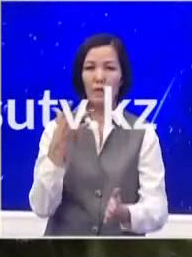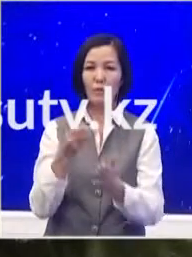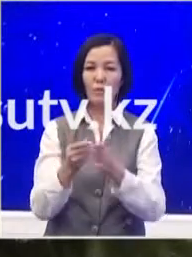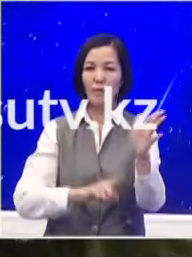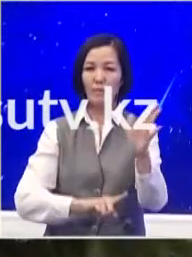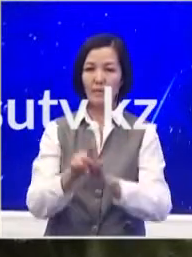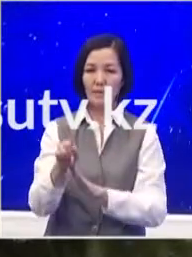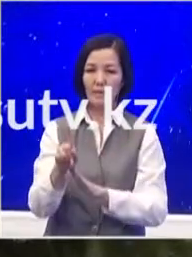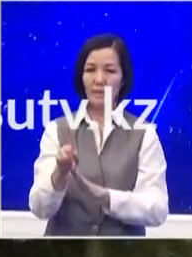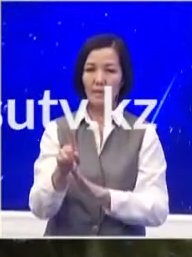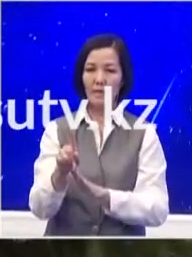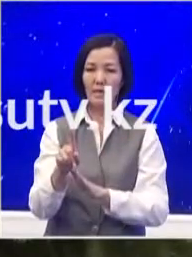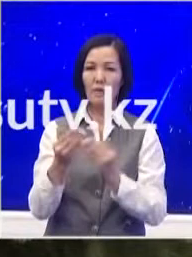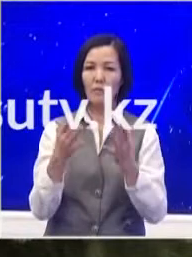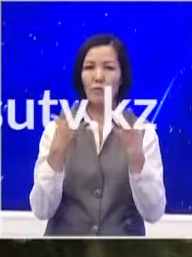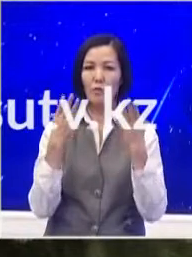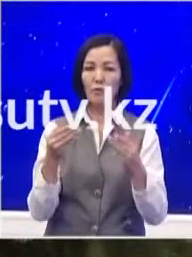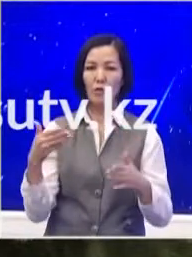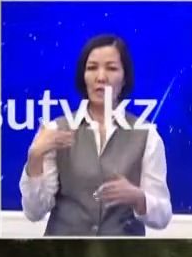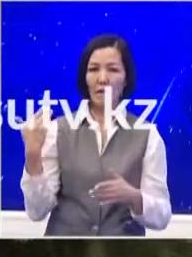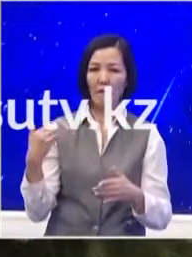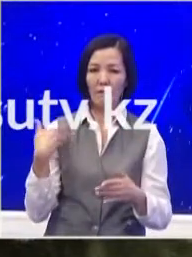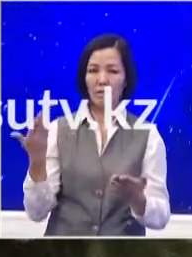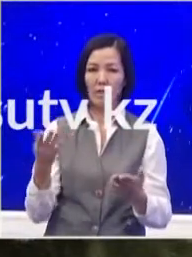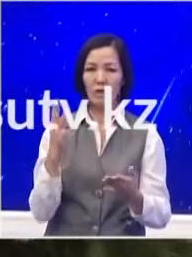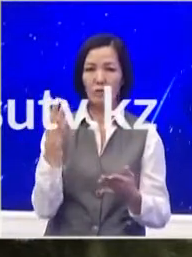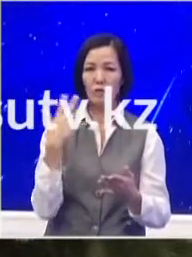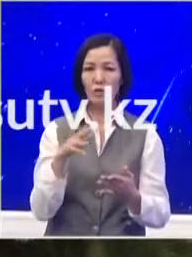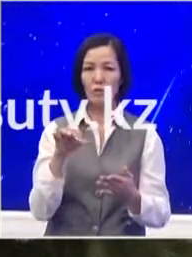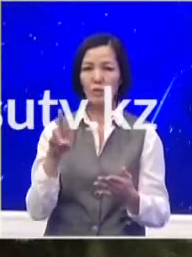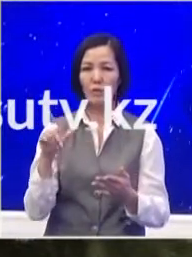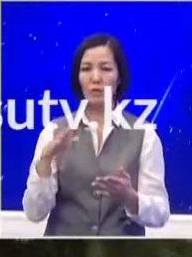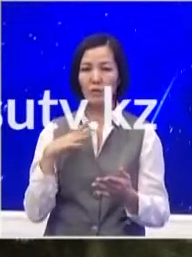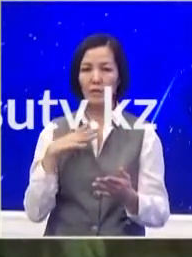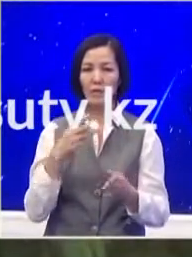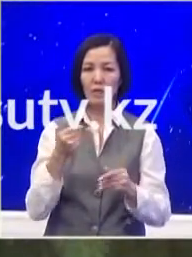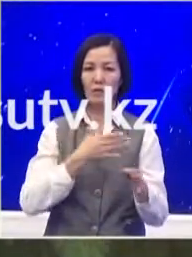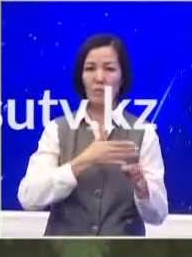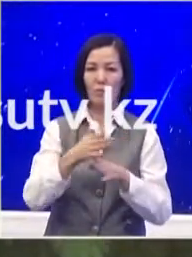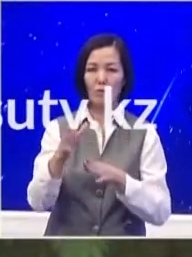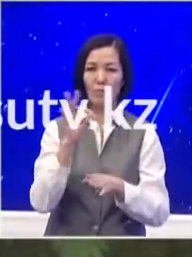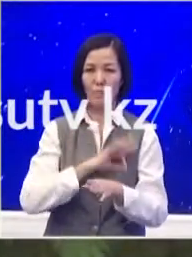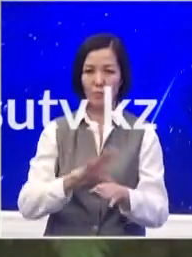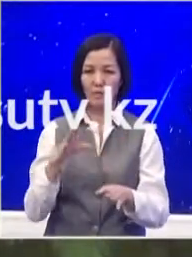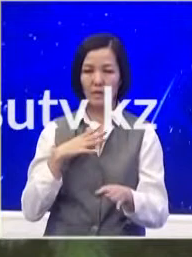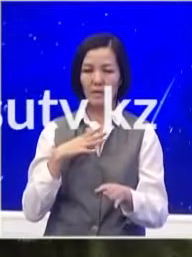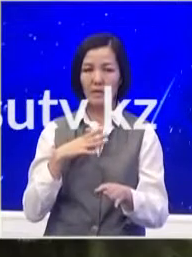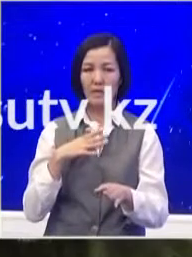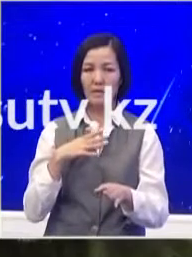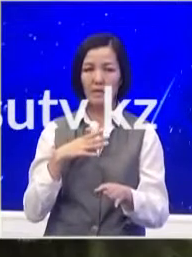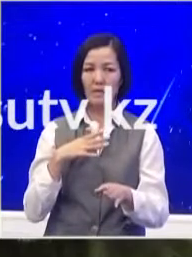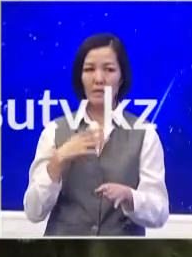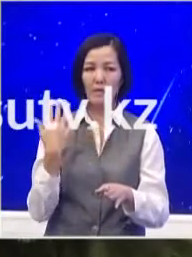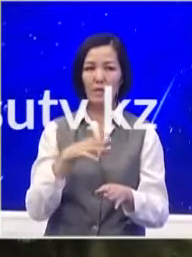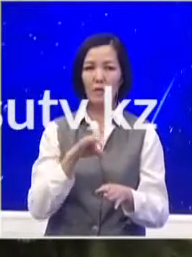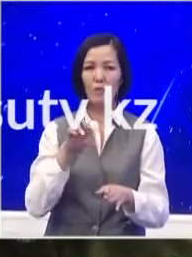Мына егін шаруашылығынан бүгін күнге мына тыңайтқыштарға 350 миллиондай ақшадай уже игеріп төледік шаруа қожалықтарға. 50 миллиондай